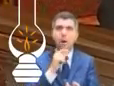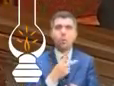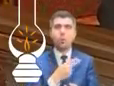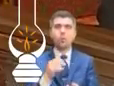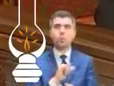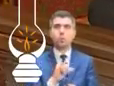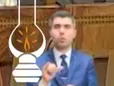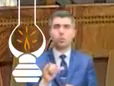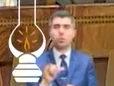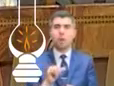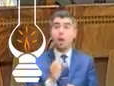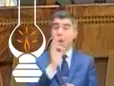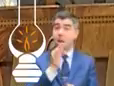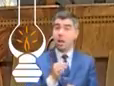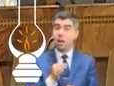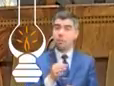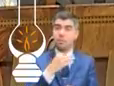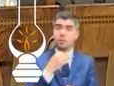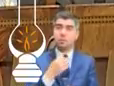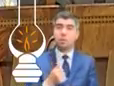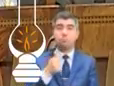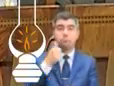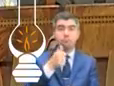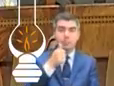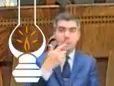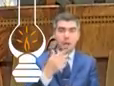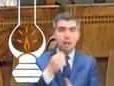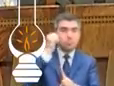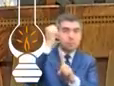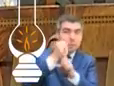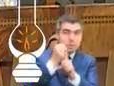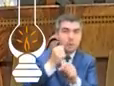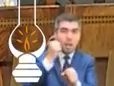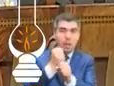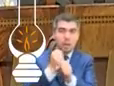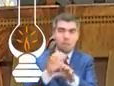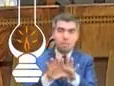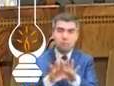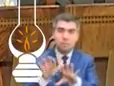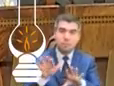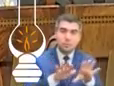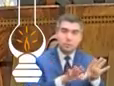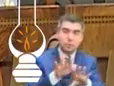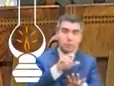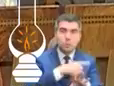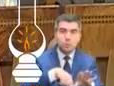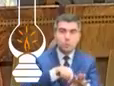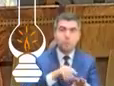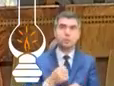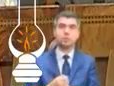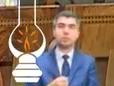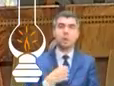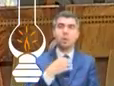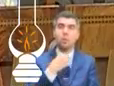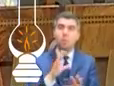يعني لابد من نركزوا على الجوده ديال الاشغال، وباش يكون ايضا واحد القياس